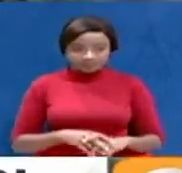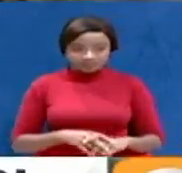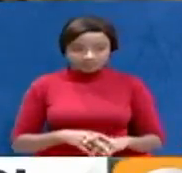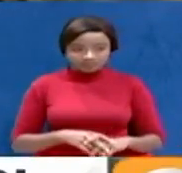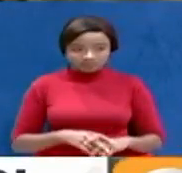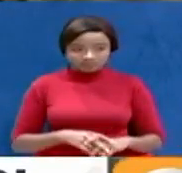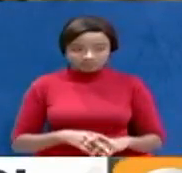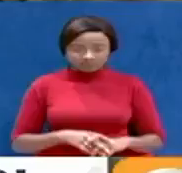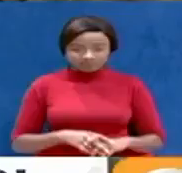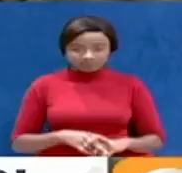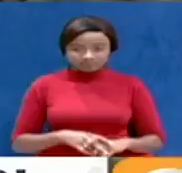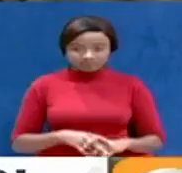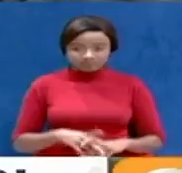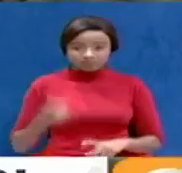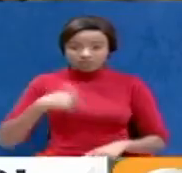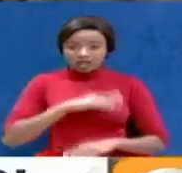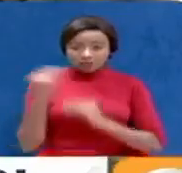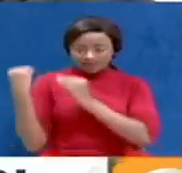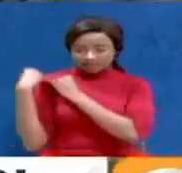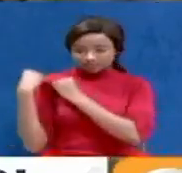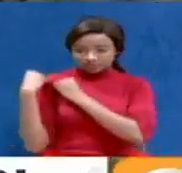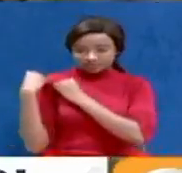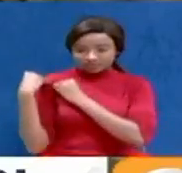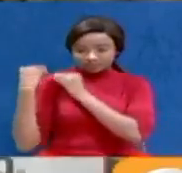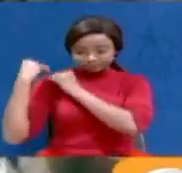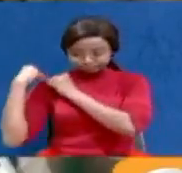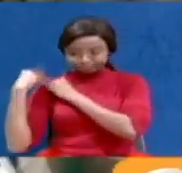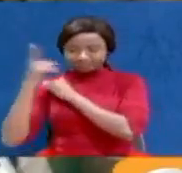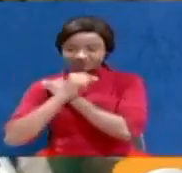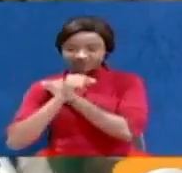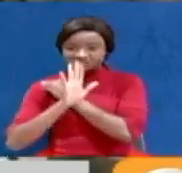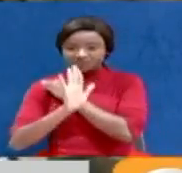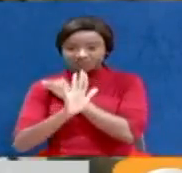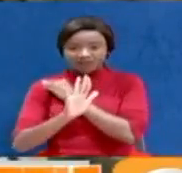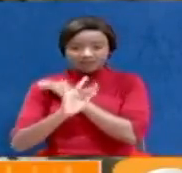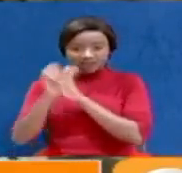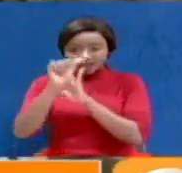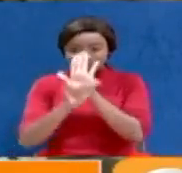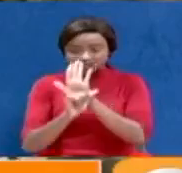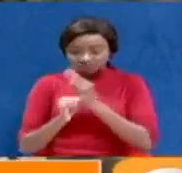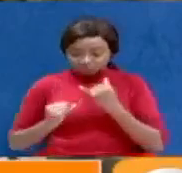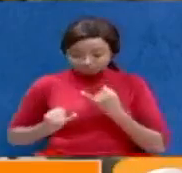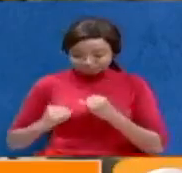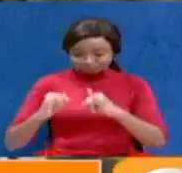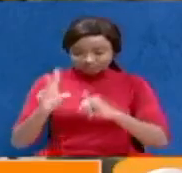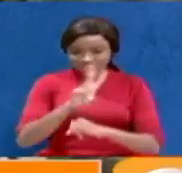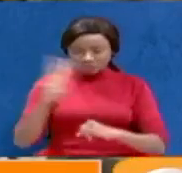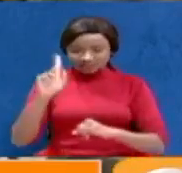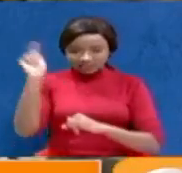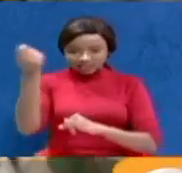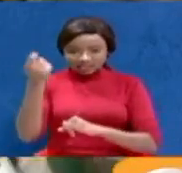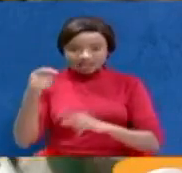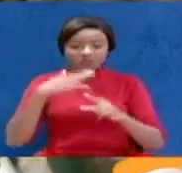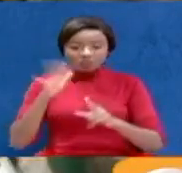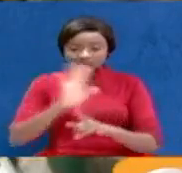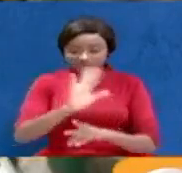Ile jukumu tumepewa kuweza kuadvance agenda ya Magharibi mwa Kenya, kuunganisha jamii zote ziishi kwa